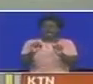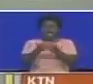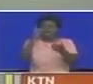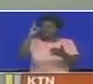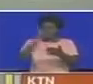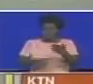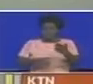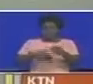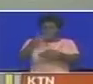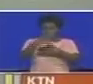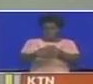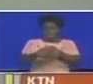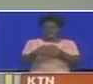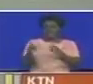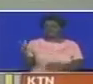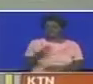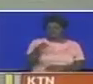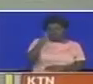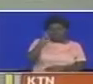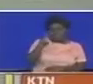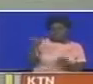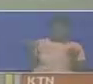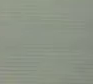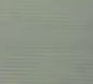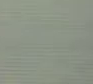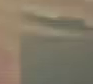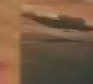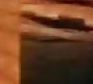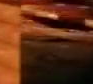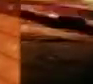ambayo huwa hampati fursa kuyaona. Tazama.